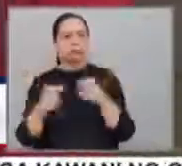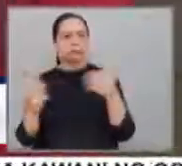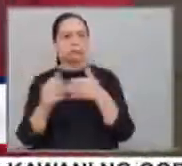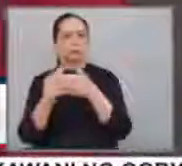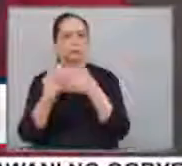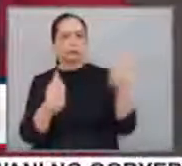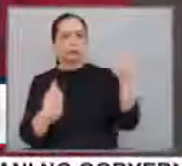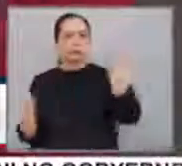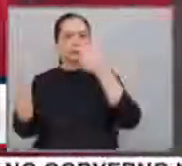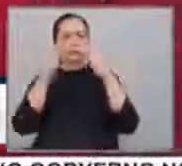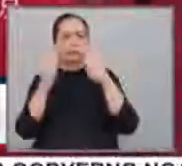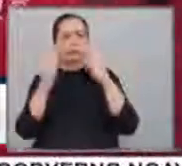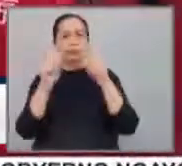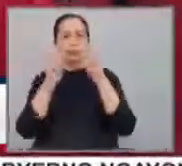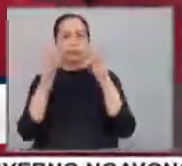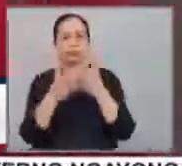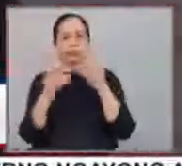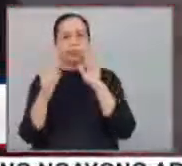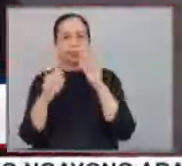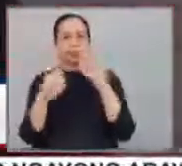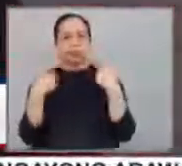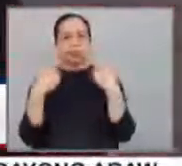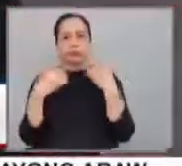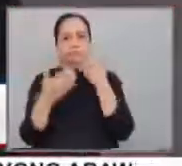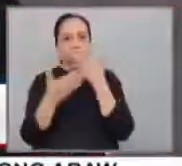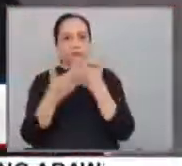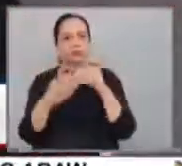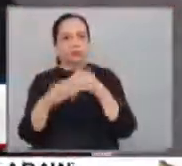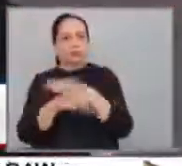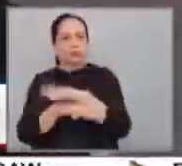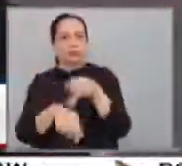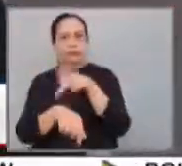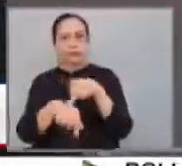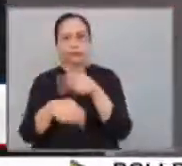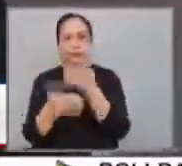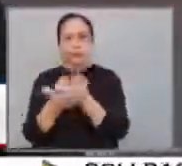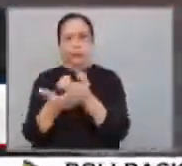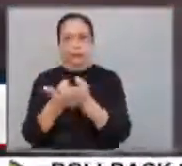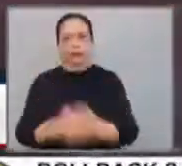mundo ay makalilika ng magandang epekto sa ekonomiya ng Pilipinas.